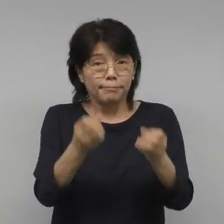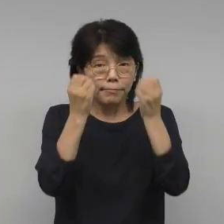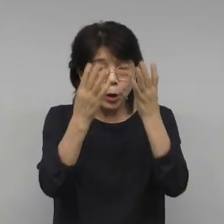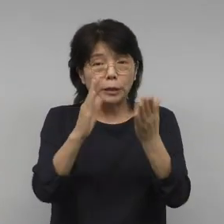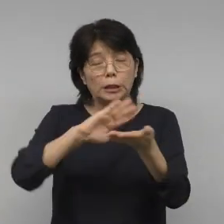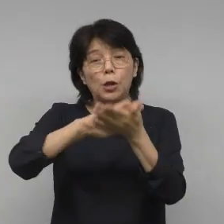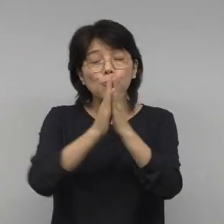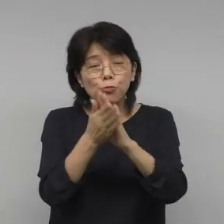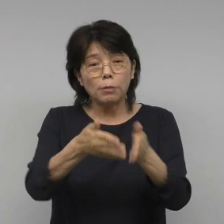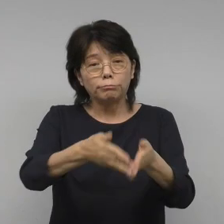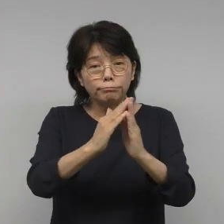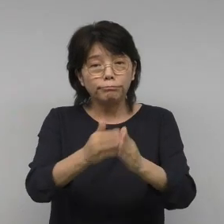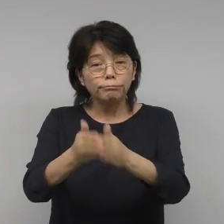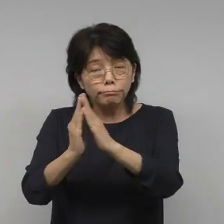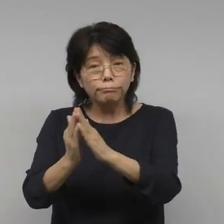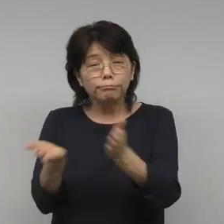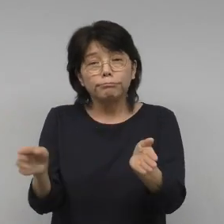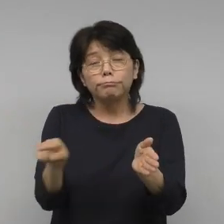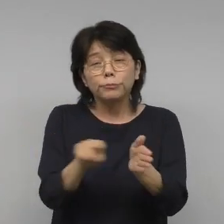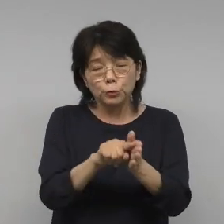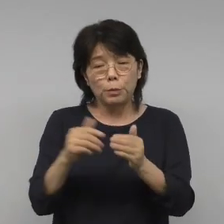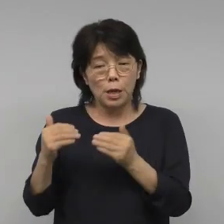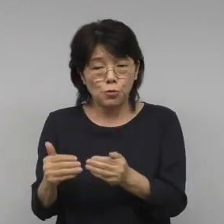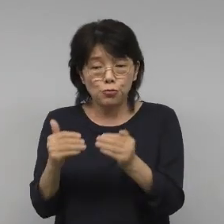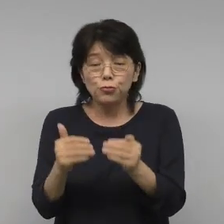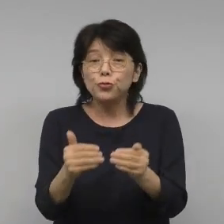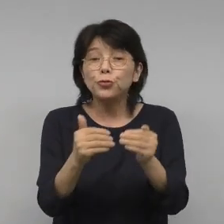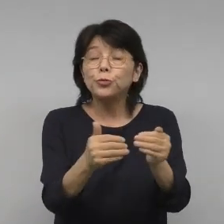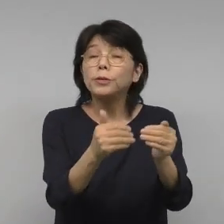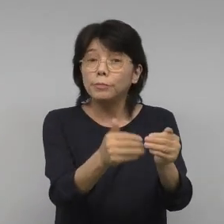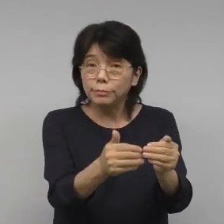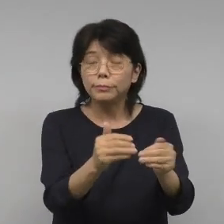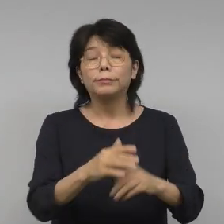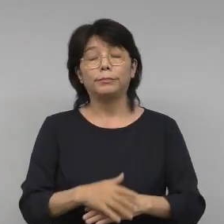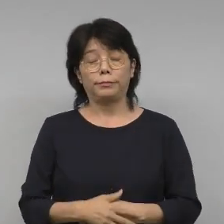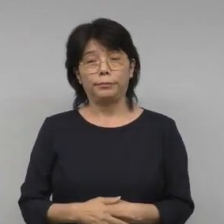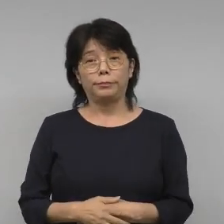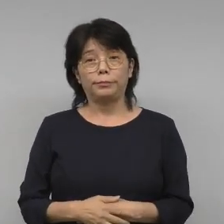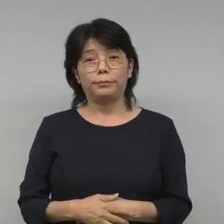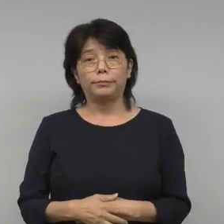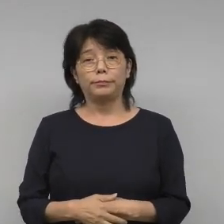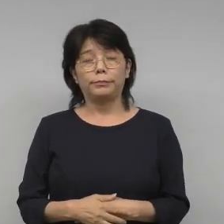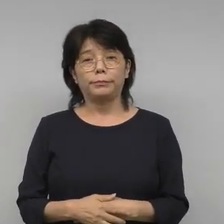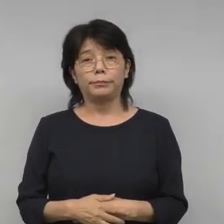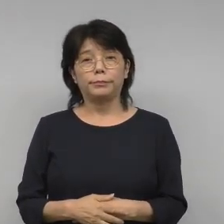の設立を含め今進んでいっているところであります。